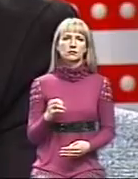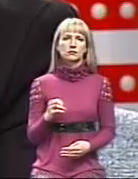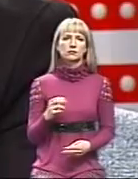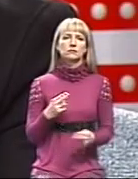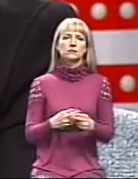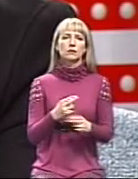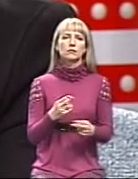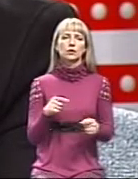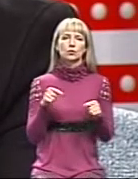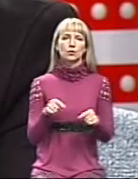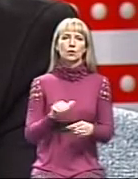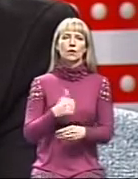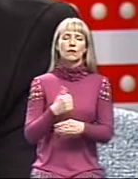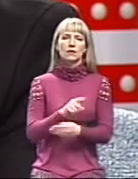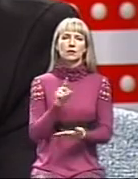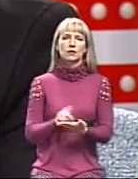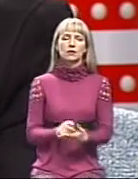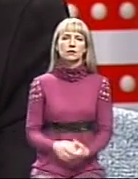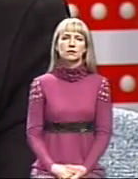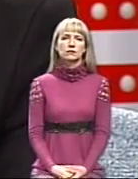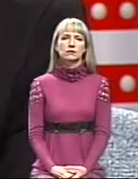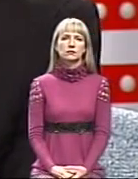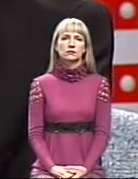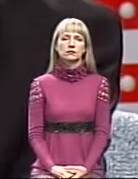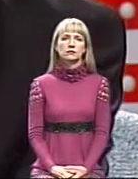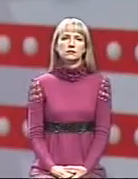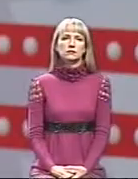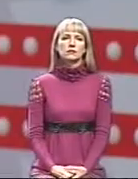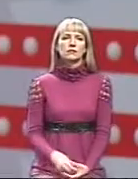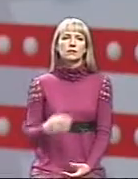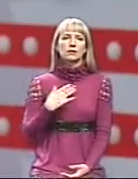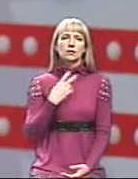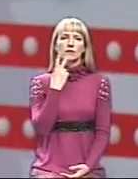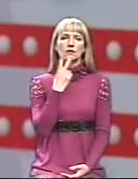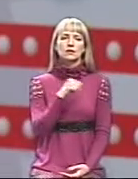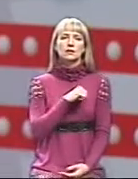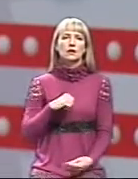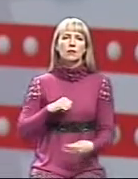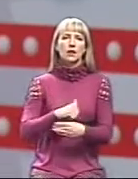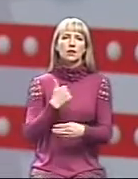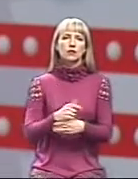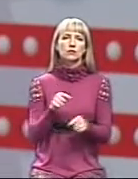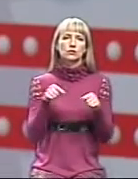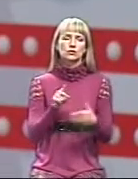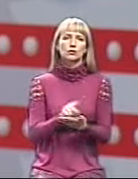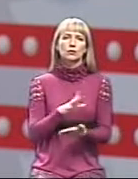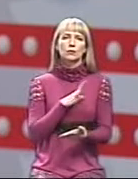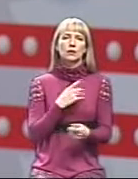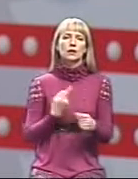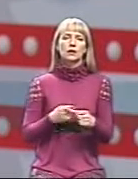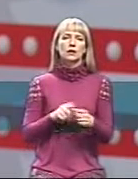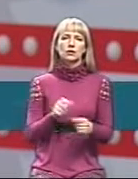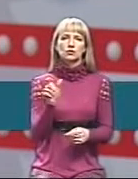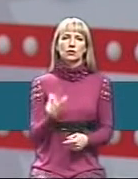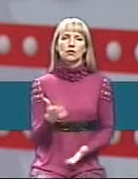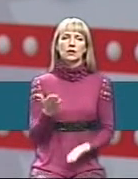запобігти? Ось тут головне питання. Ну, ви знаєте, саме, на мій взгляд, от, саме головне, що повинно бути, це